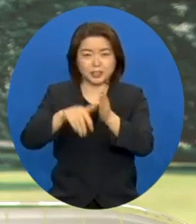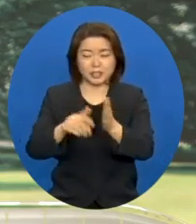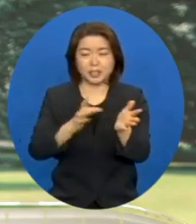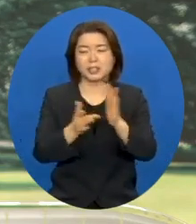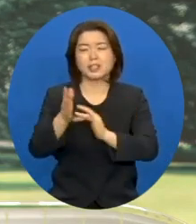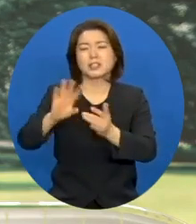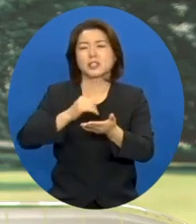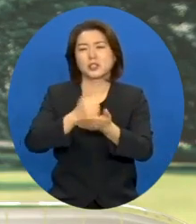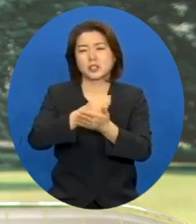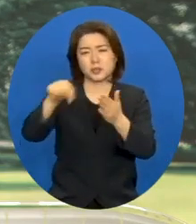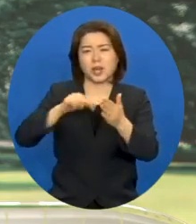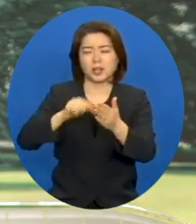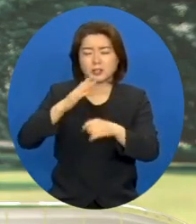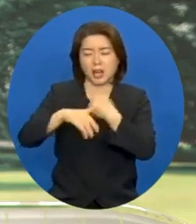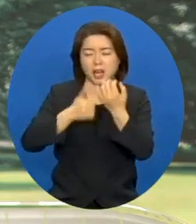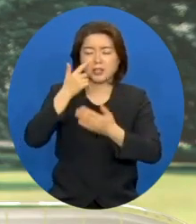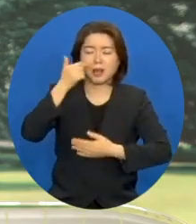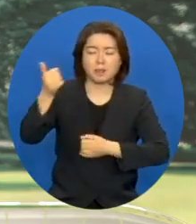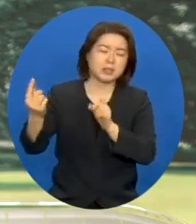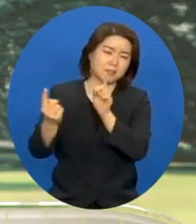하나님 아버지를 만났어요.